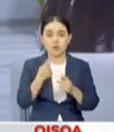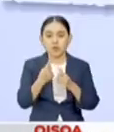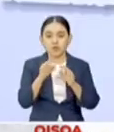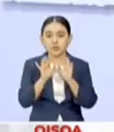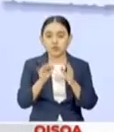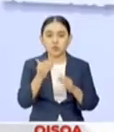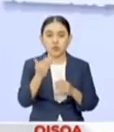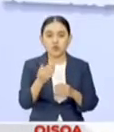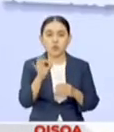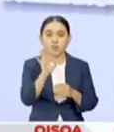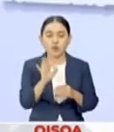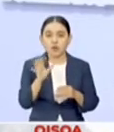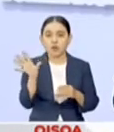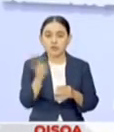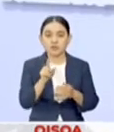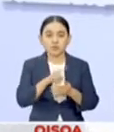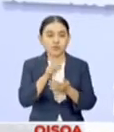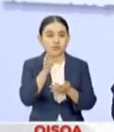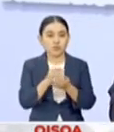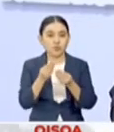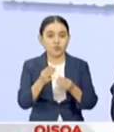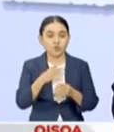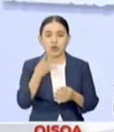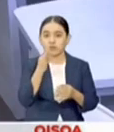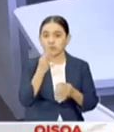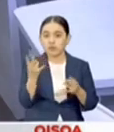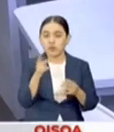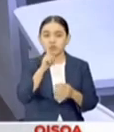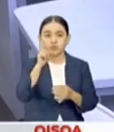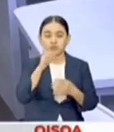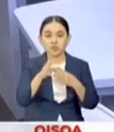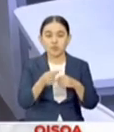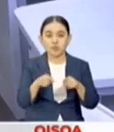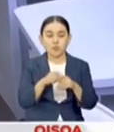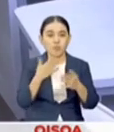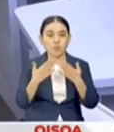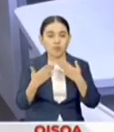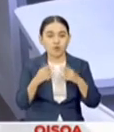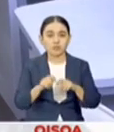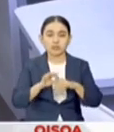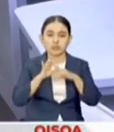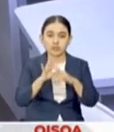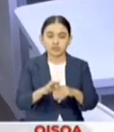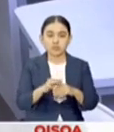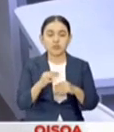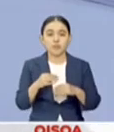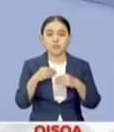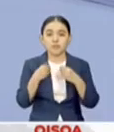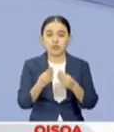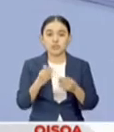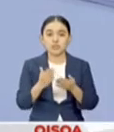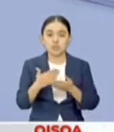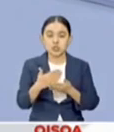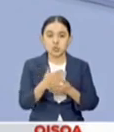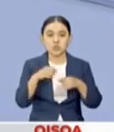sharhlanishi, ularning bu boradagi barcha savollariga javob bo'ldi. Aytish joiz, yoshlar bilan bu kabi muloqotlarning tashkil etilayotgani yigit-qizlarning siyosiy